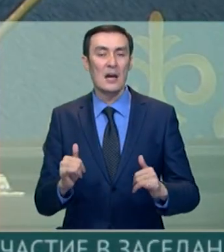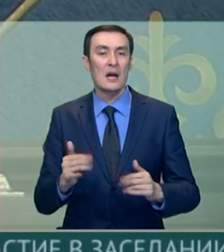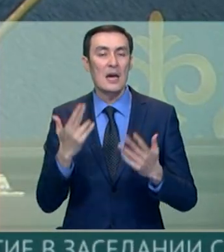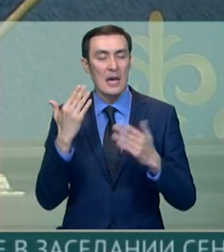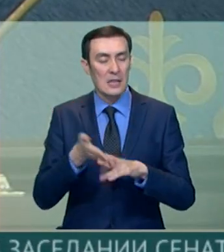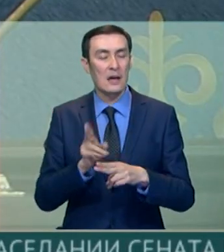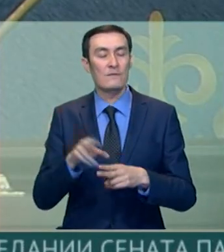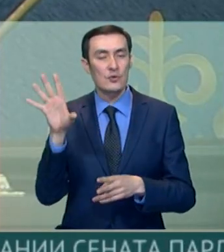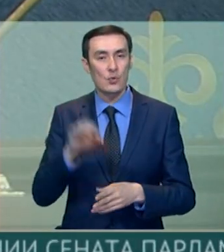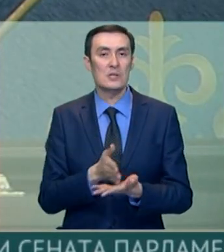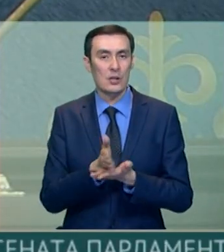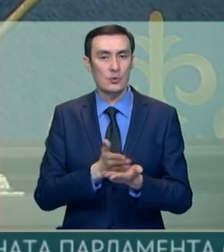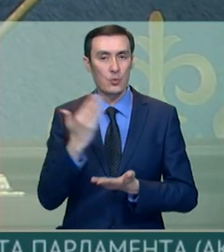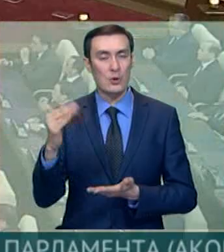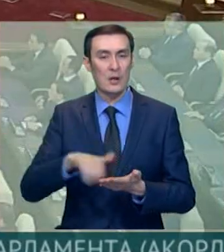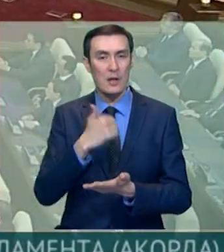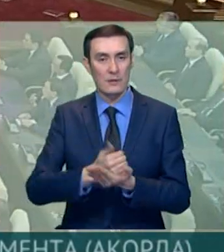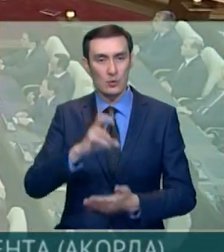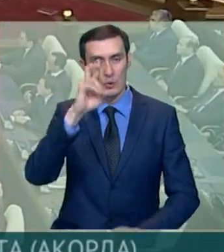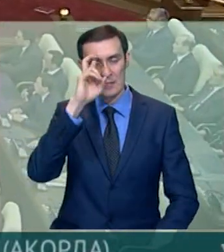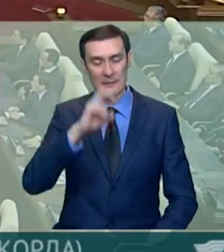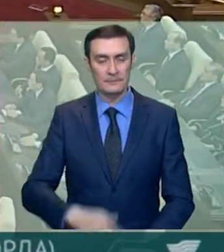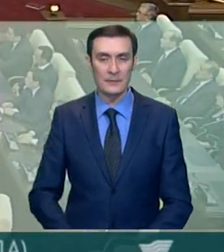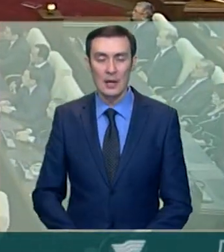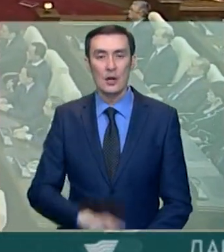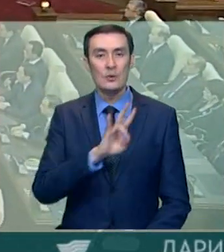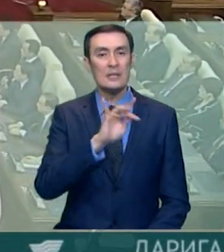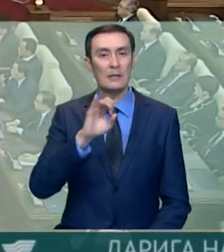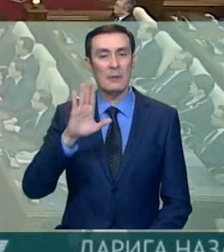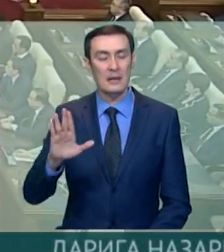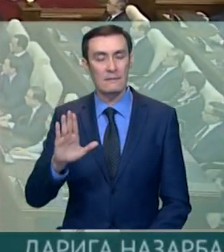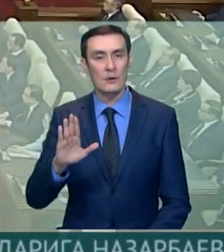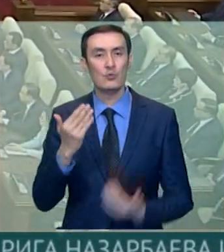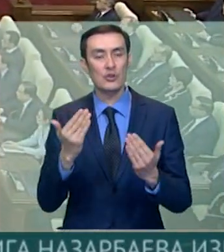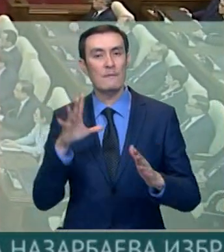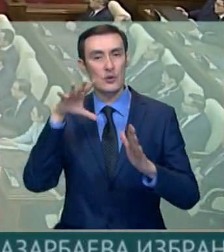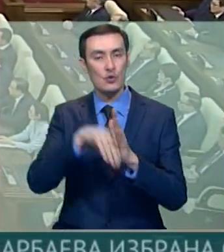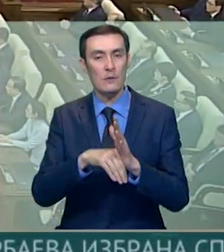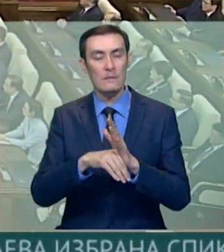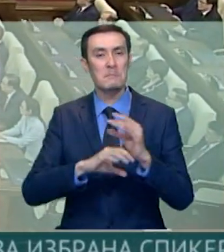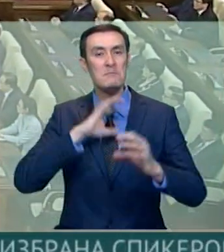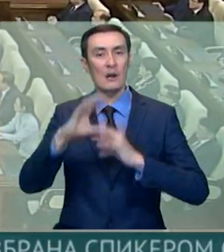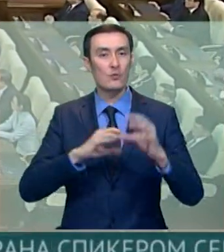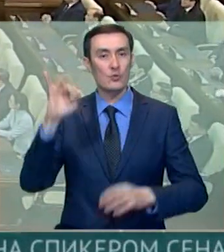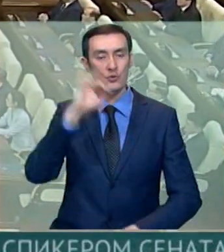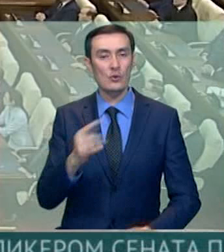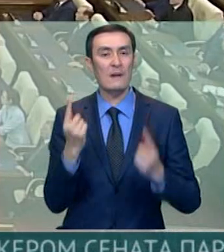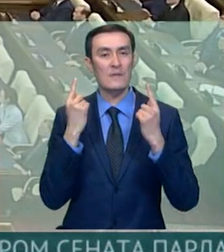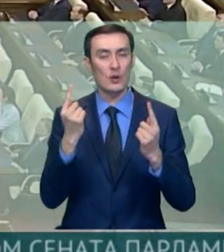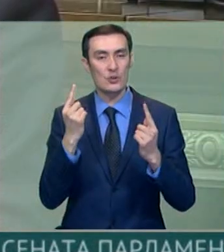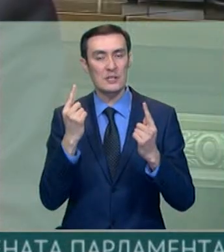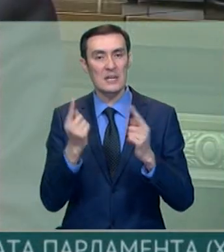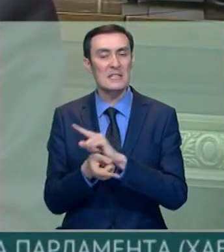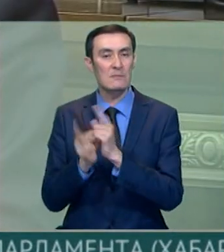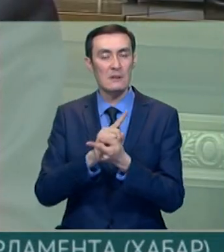несомненная заслуга Елбасы. Нурсултан Абишевич Назарбаев уже вошел в мировую историю как выдающийся